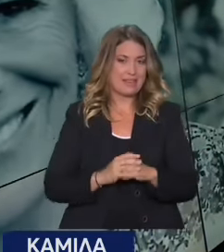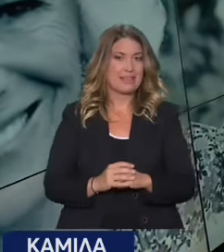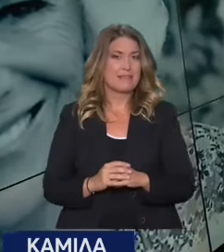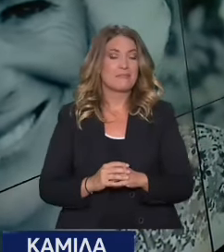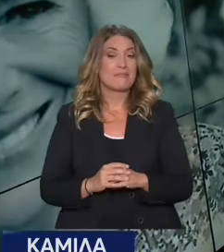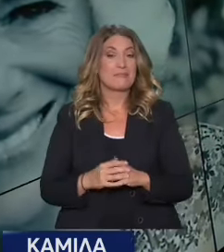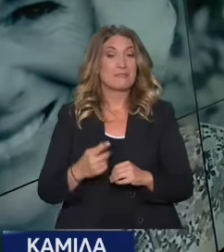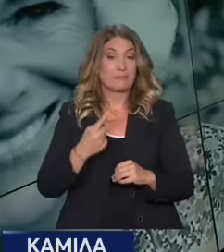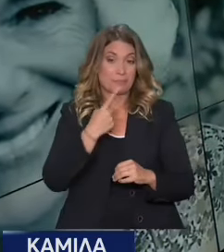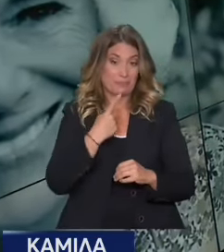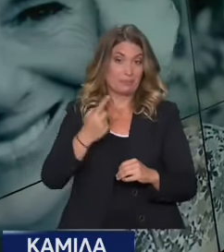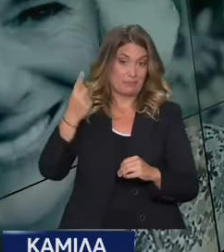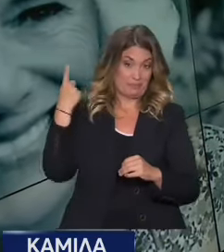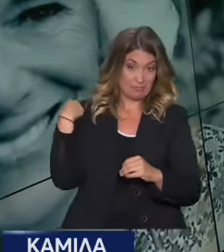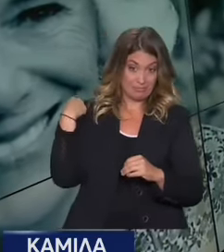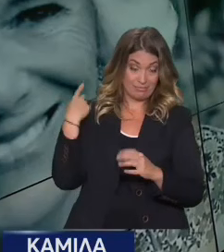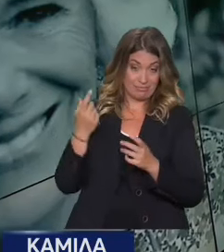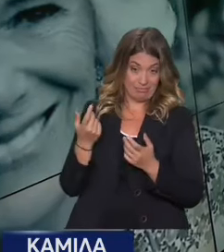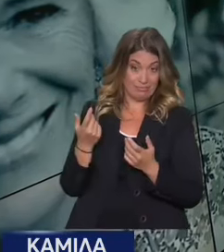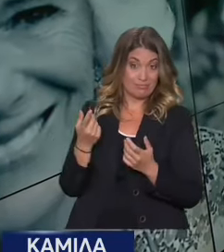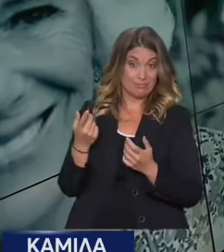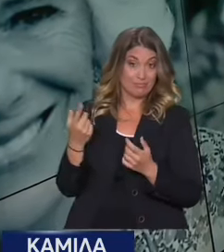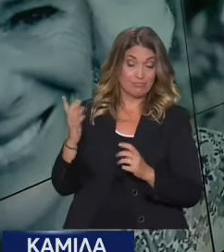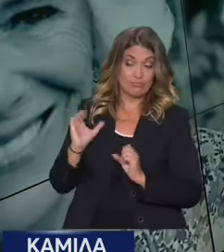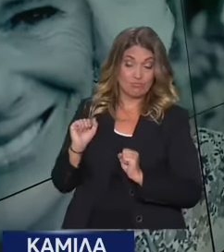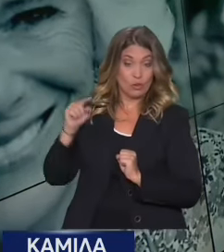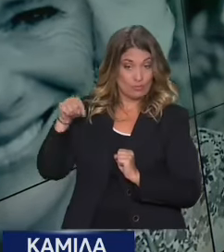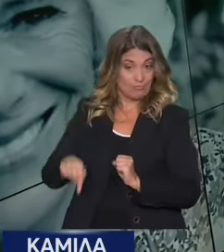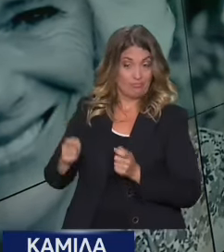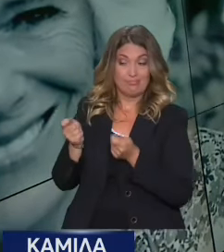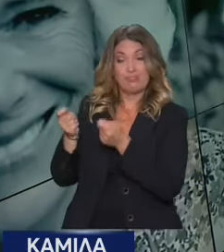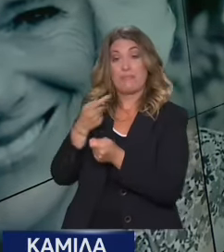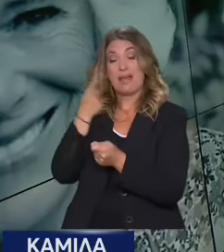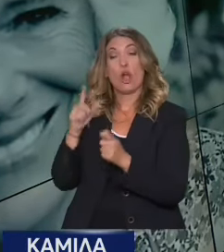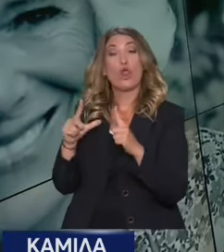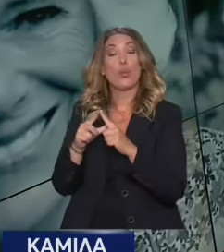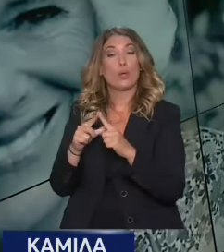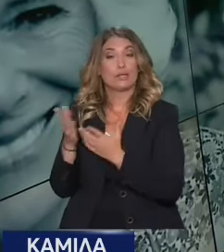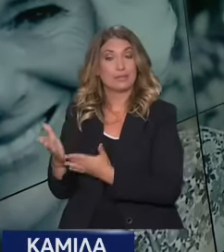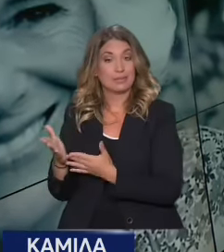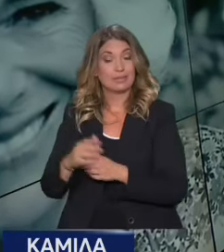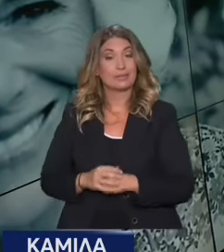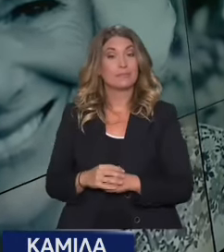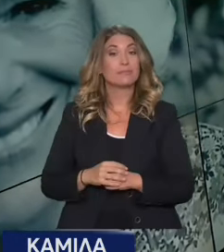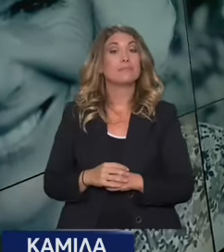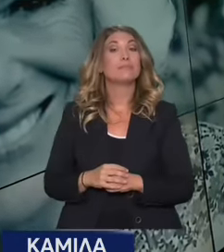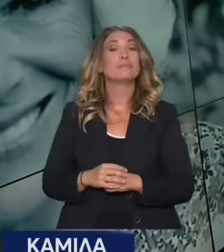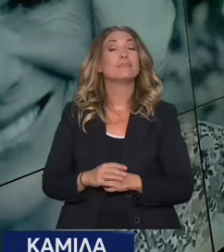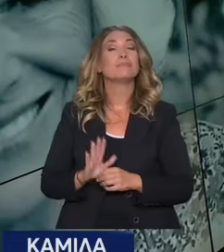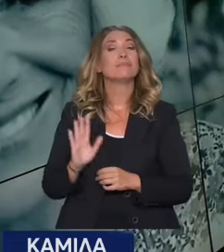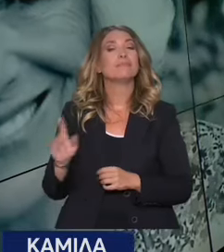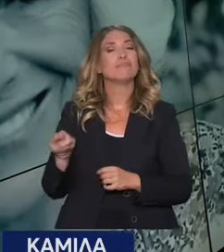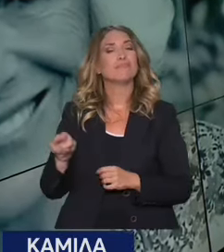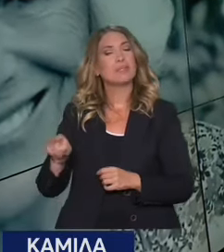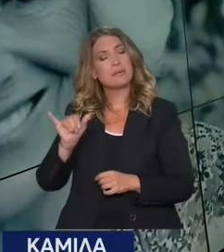τίτλους που έπρεπε να της αποδώσει η Βασίλισσα Ελισάβετ. Σήμερα είναι πάντα ένα βήμα πίσω, αλλά είναι εκείνη